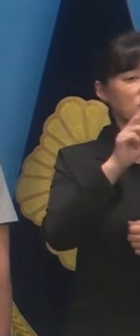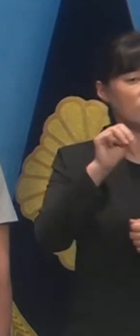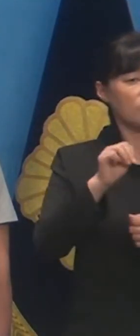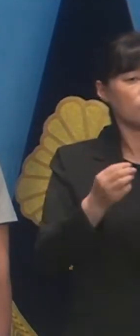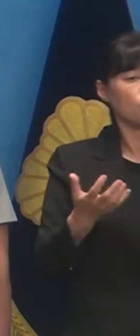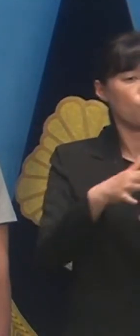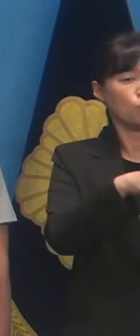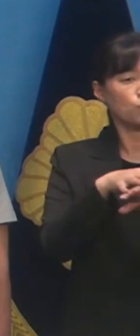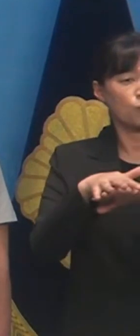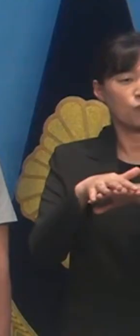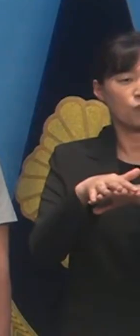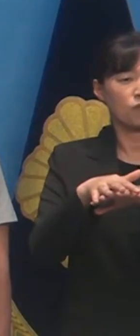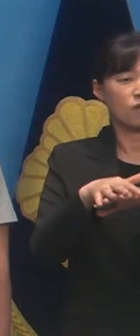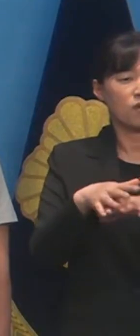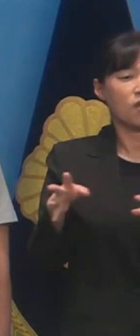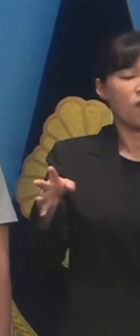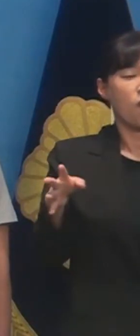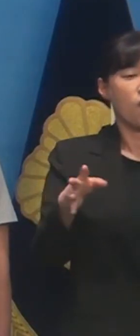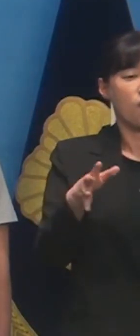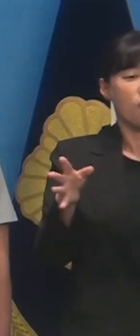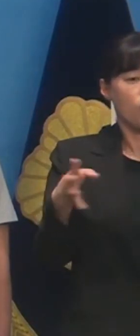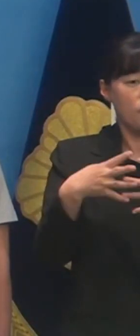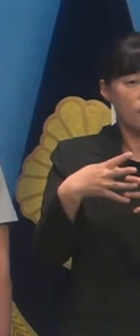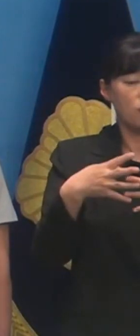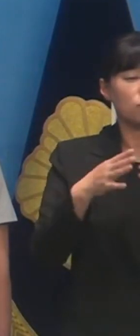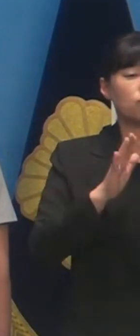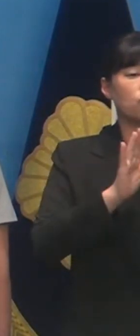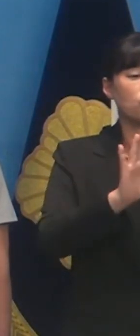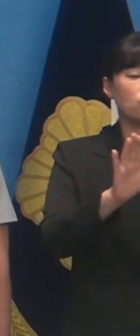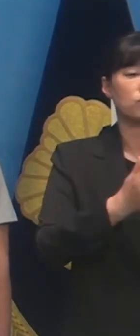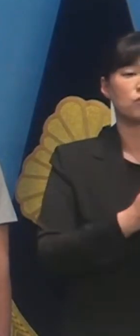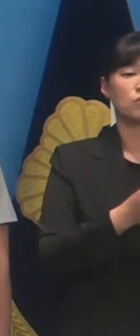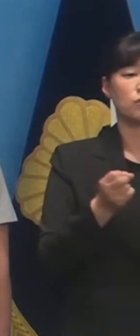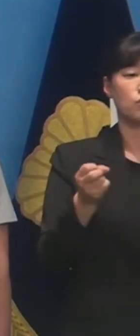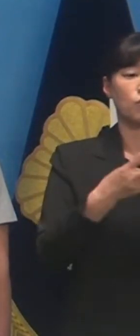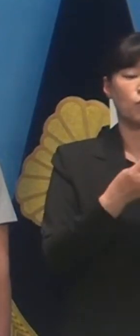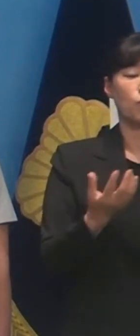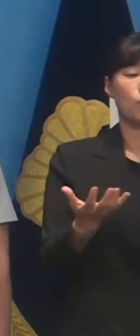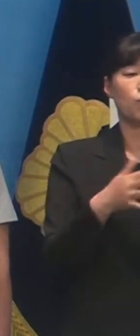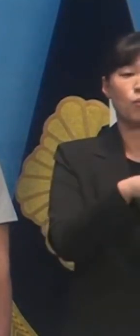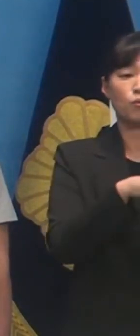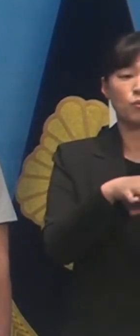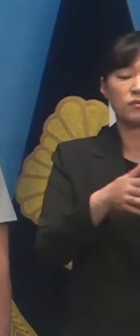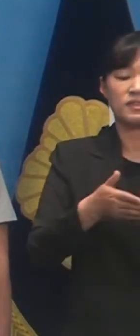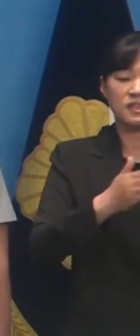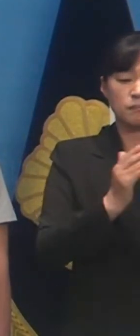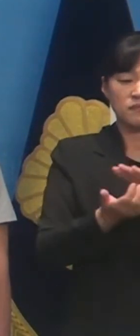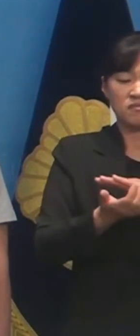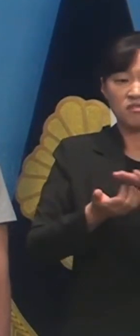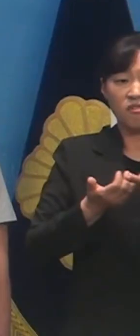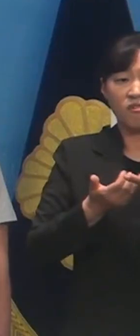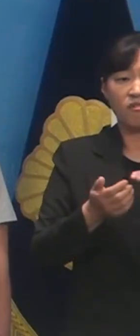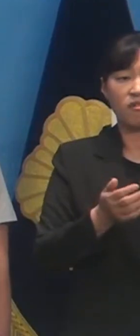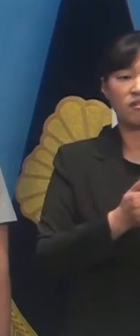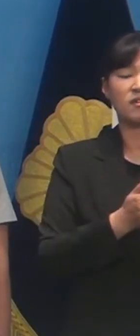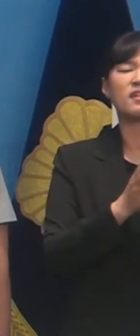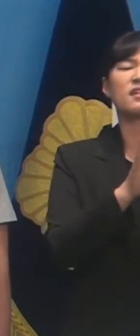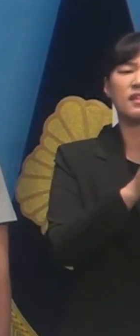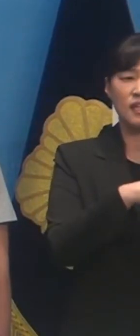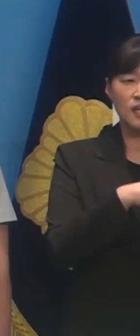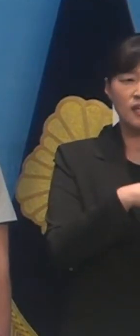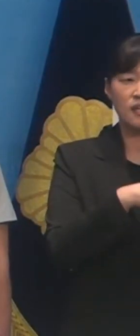노조와의 정책 협약 시기 직후 그리고 노조 창립 직전 매우 악의적인